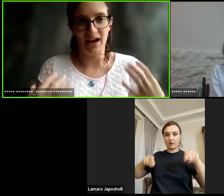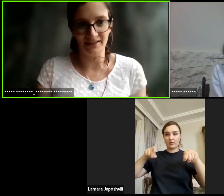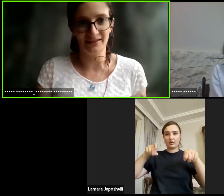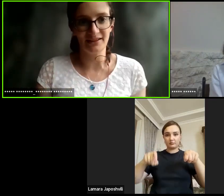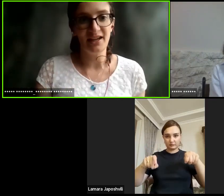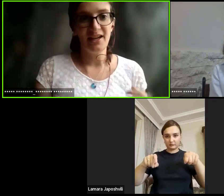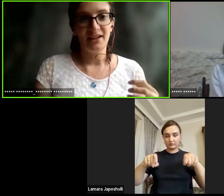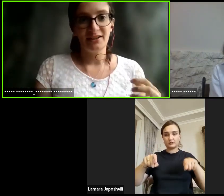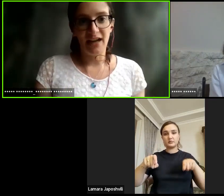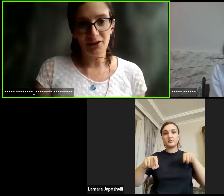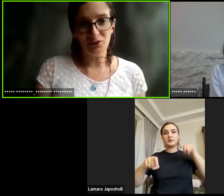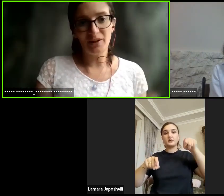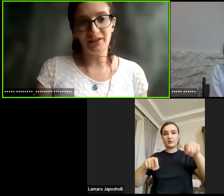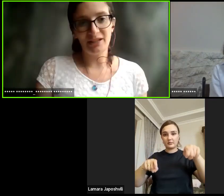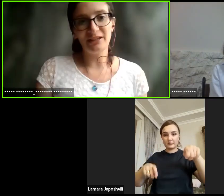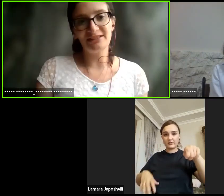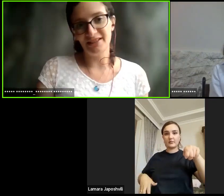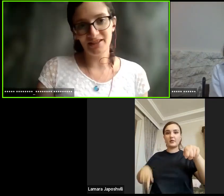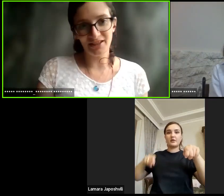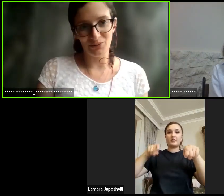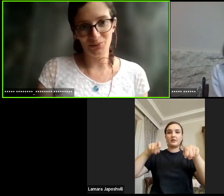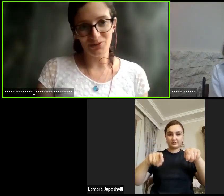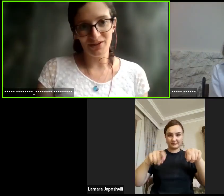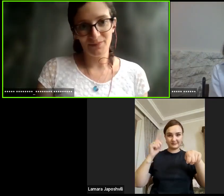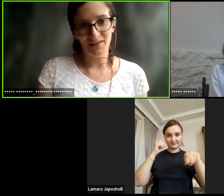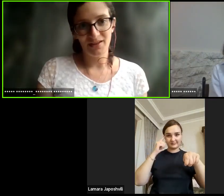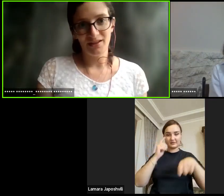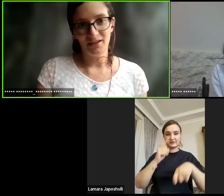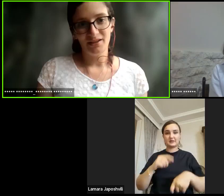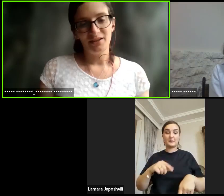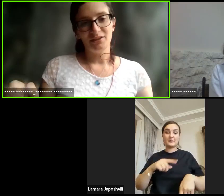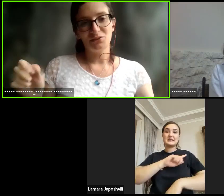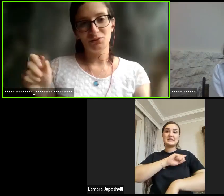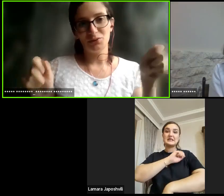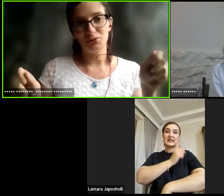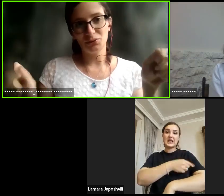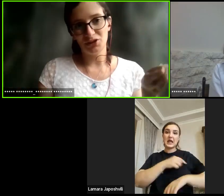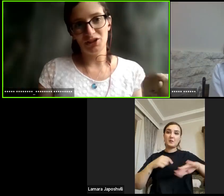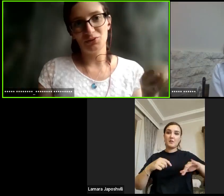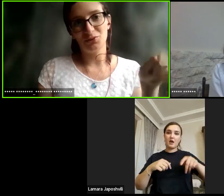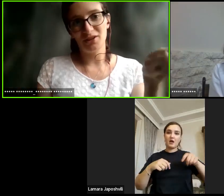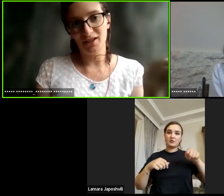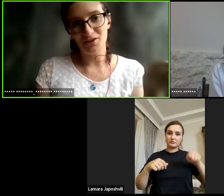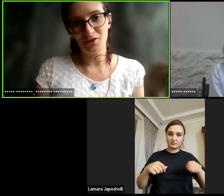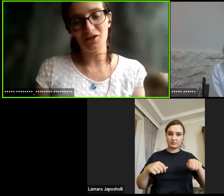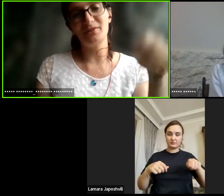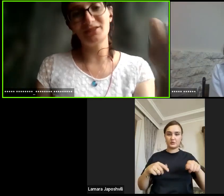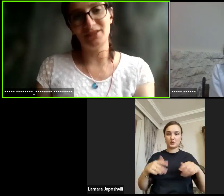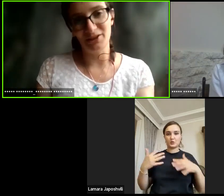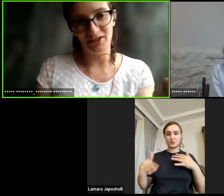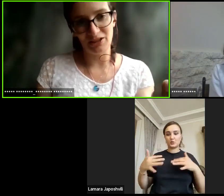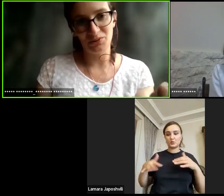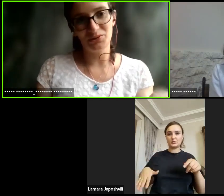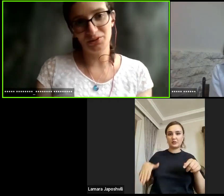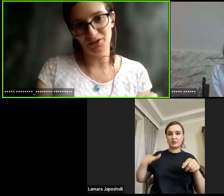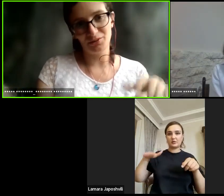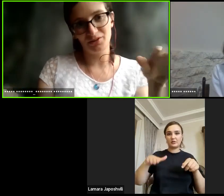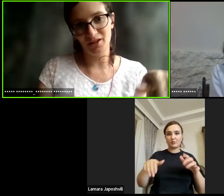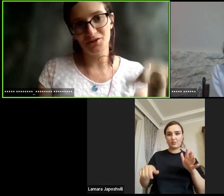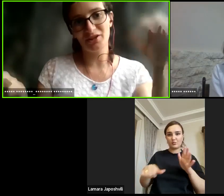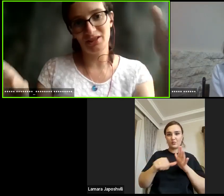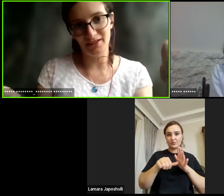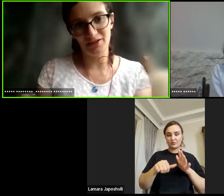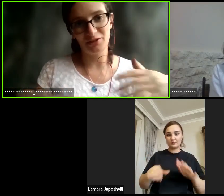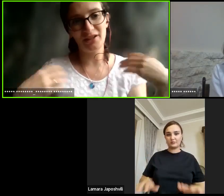მთელი მასის დაყრდნობა ხდება ძლიერ კიდურზე. სუსტი კიდური და ხელჯოხი, შემდეგ ძლიერი კიდური, სუსტი